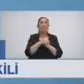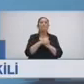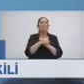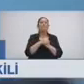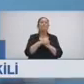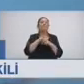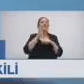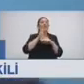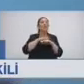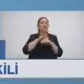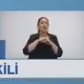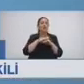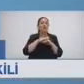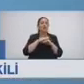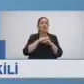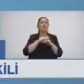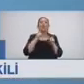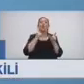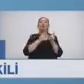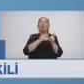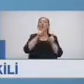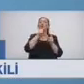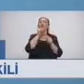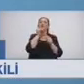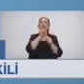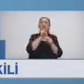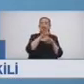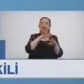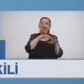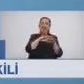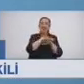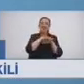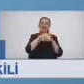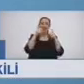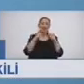tesisine yapacağınız çöp suyu arıtma tesisi için